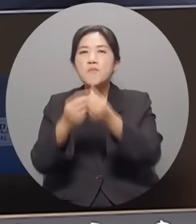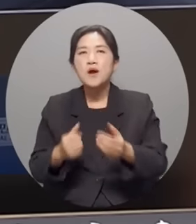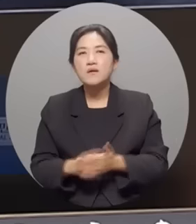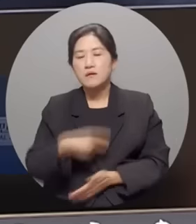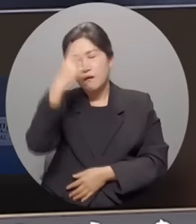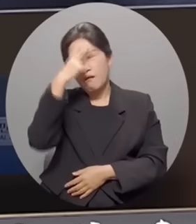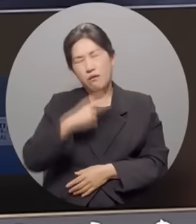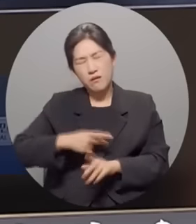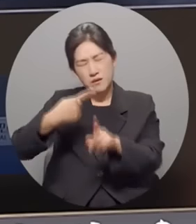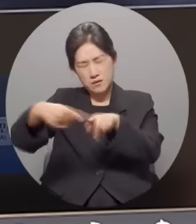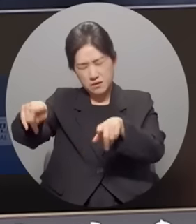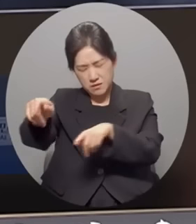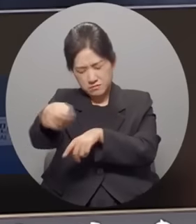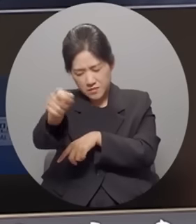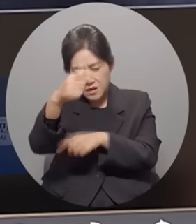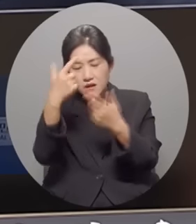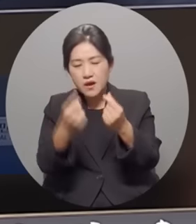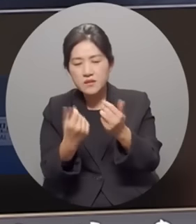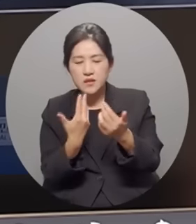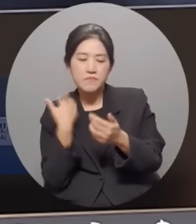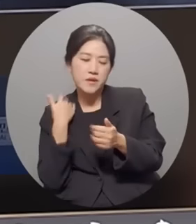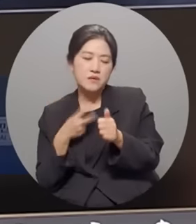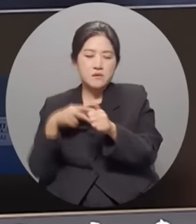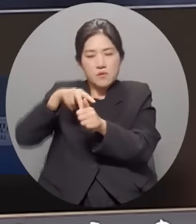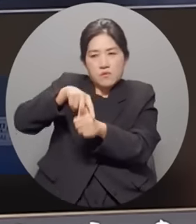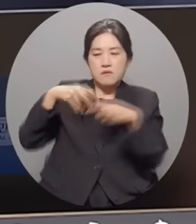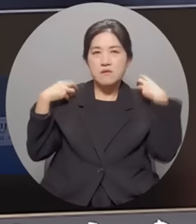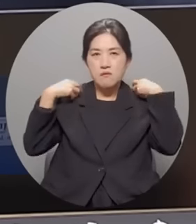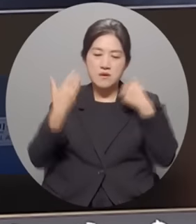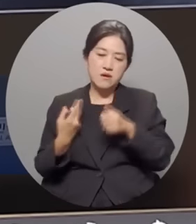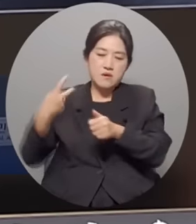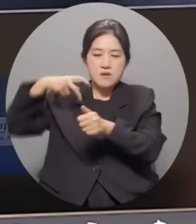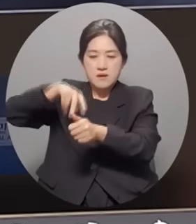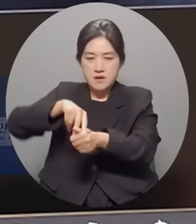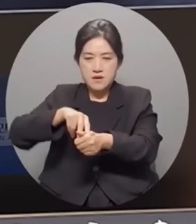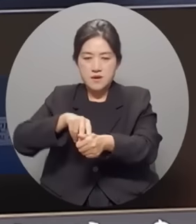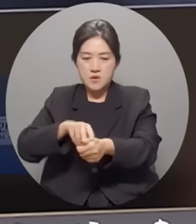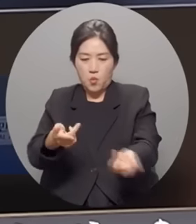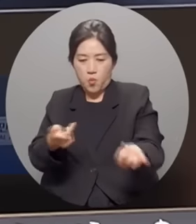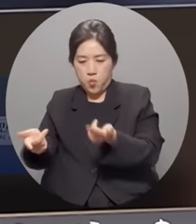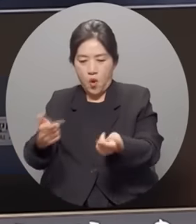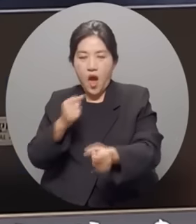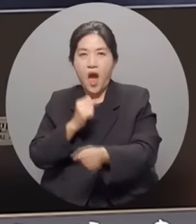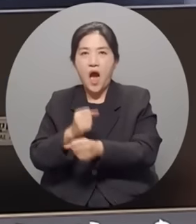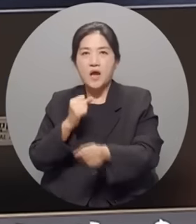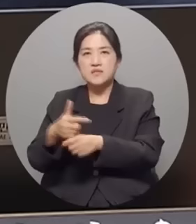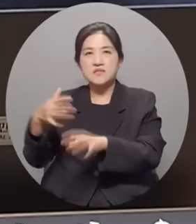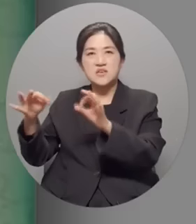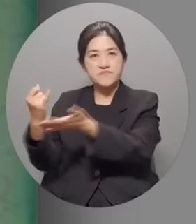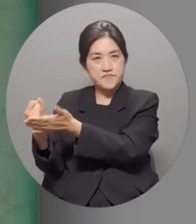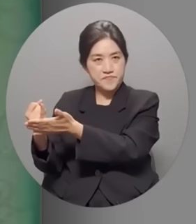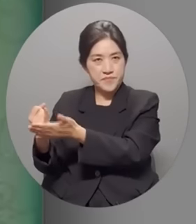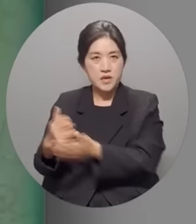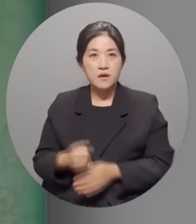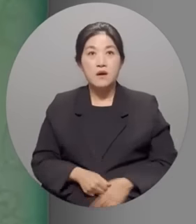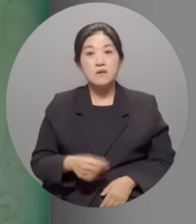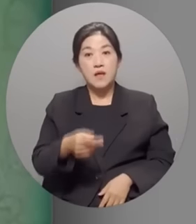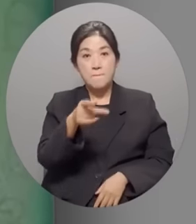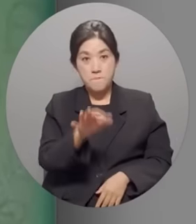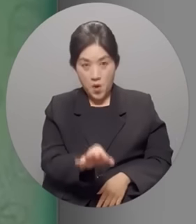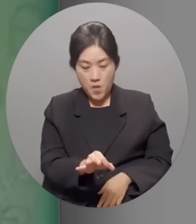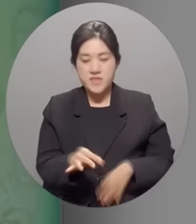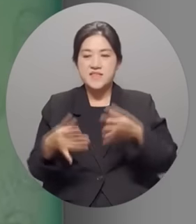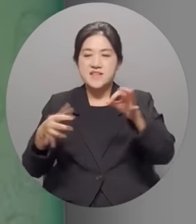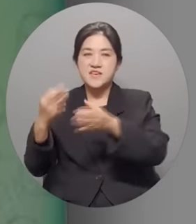했고 장님의 어깨에 올라타서 이제 주수를 풀이라는 그런 의미로 그러자 명신은 김여사와